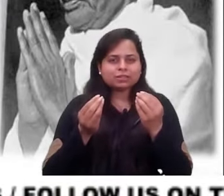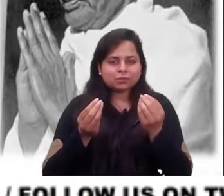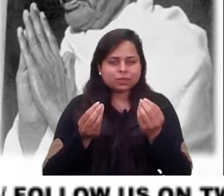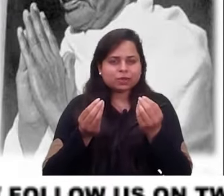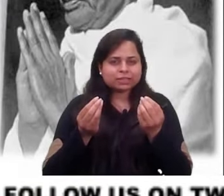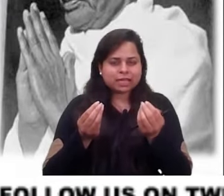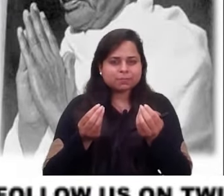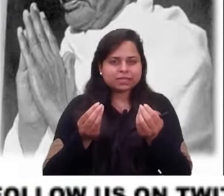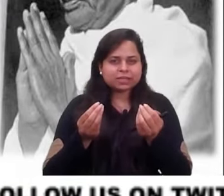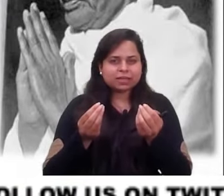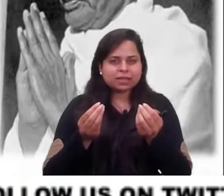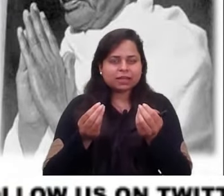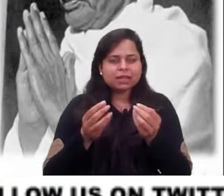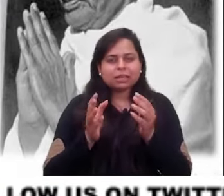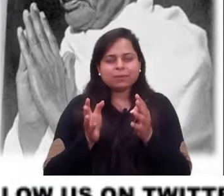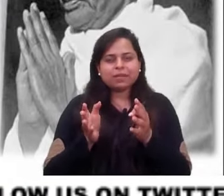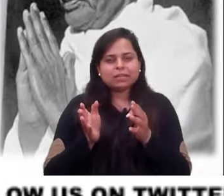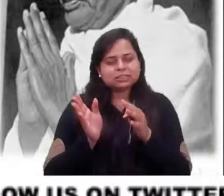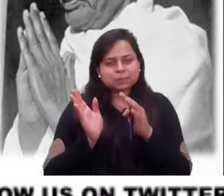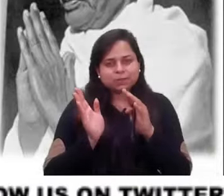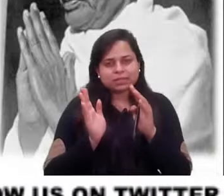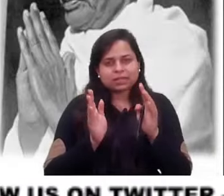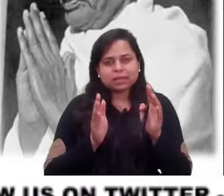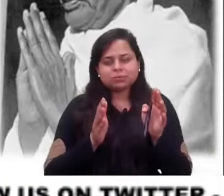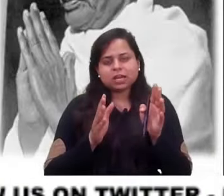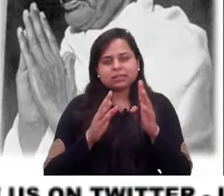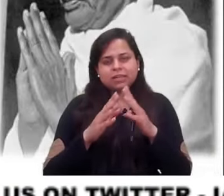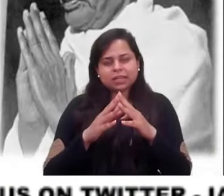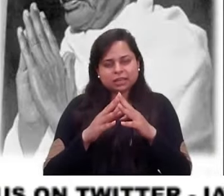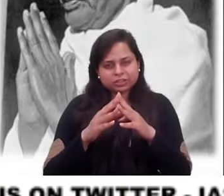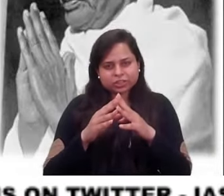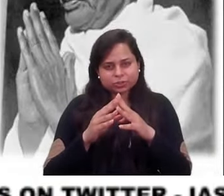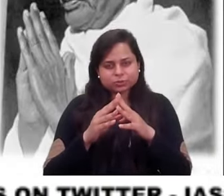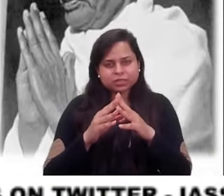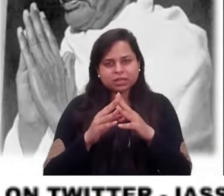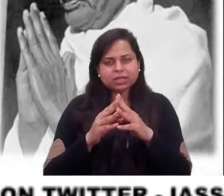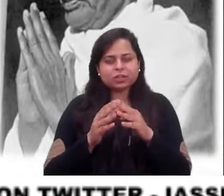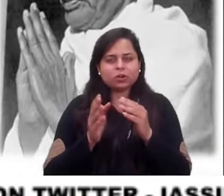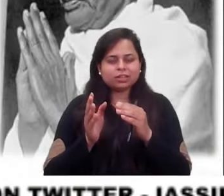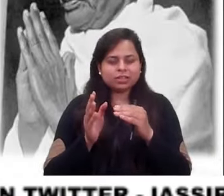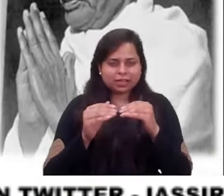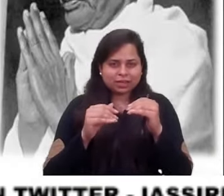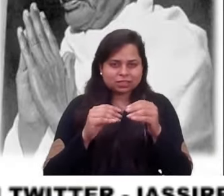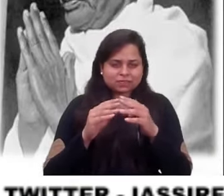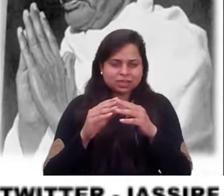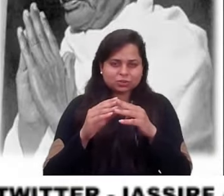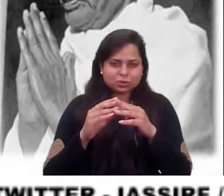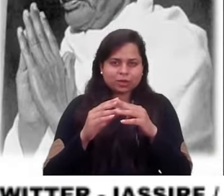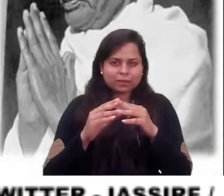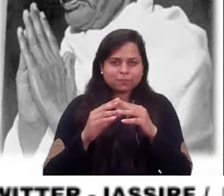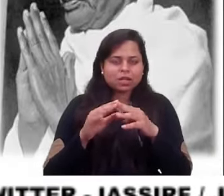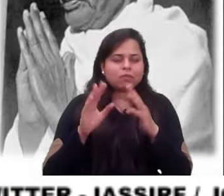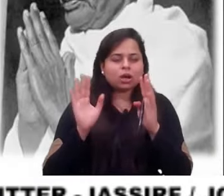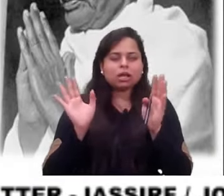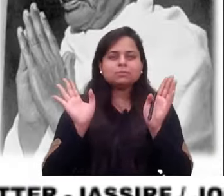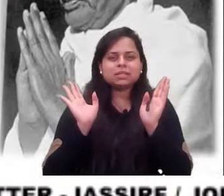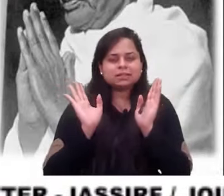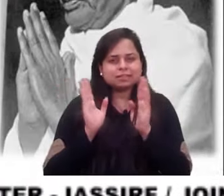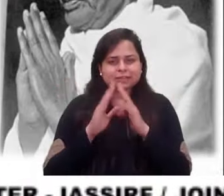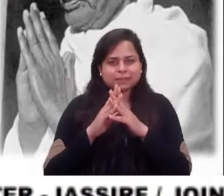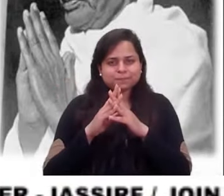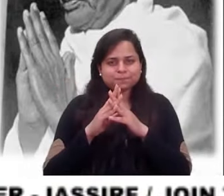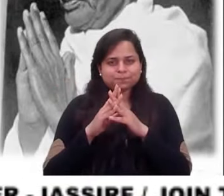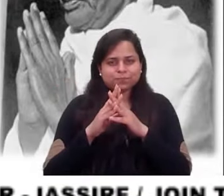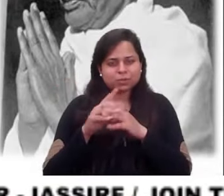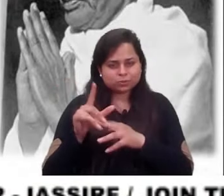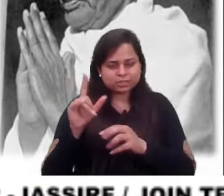जरूरत के हिसाब से अब तक के लिए यूज करने वाले लोग आराम से